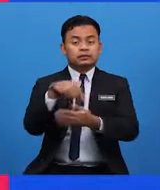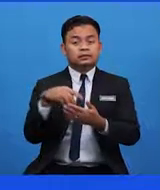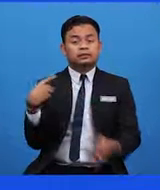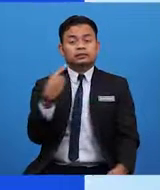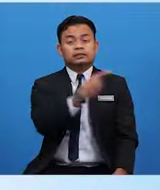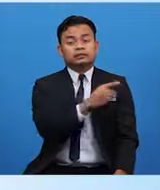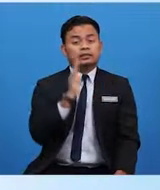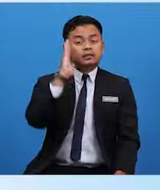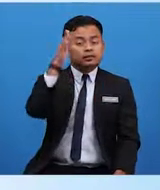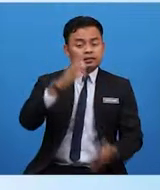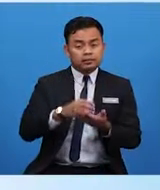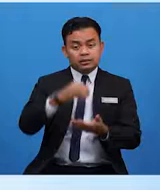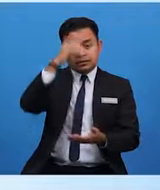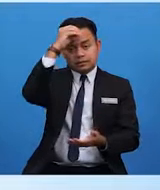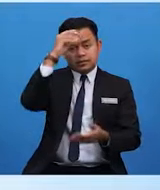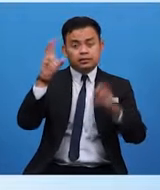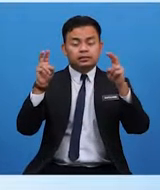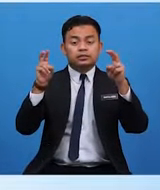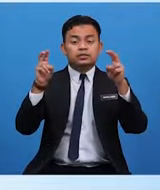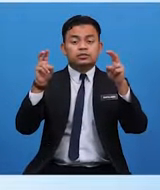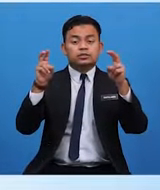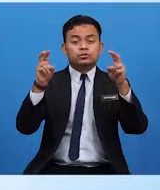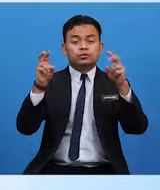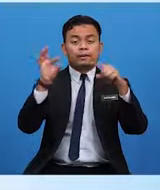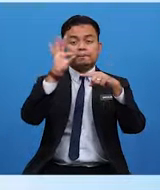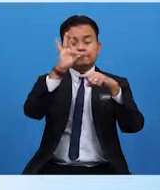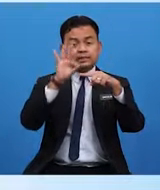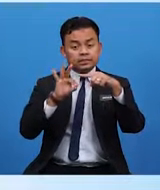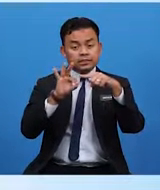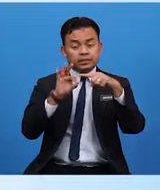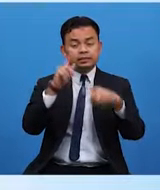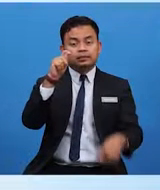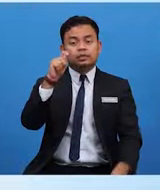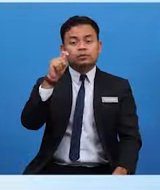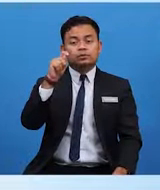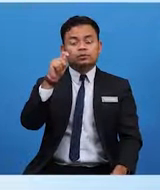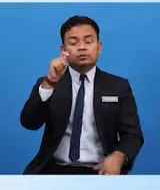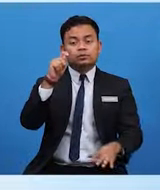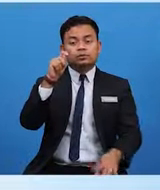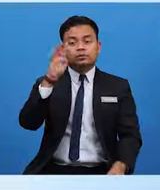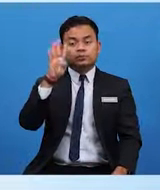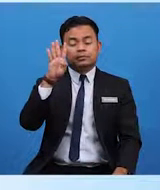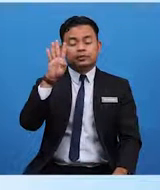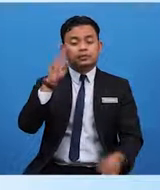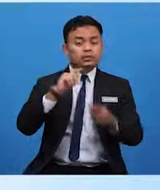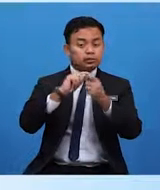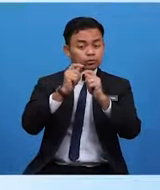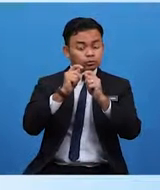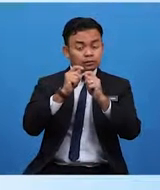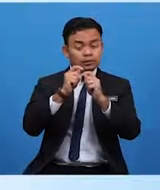belajar tajuk pecahan tahun 4 menukar pecahan tak wajar